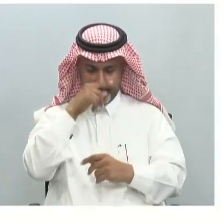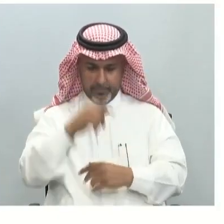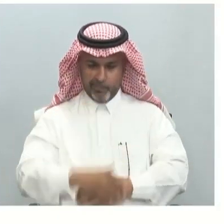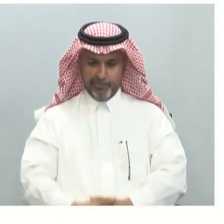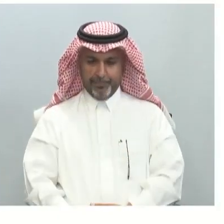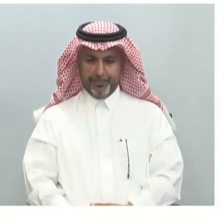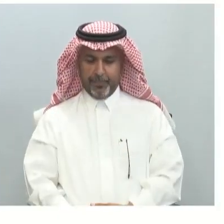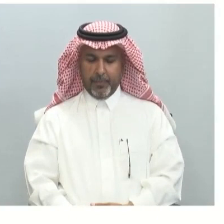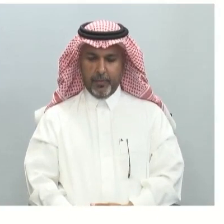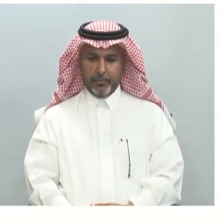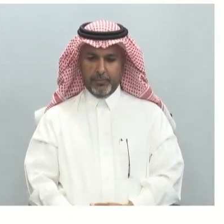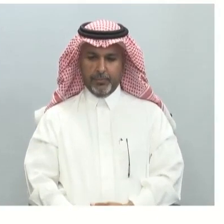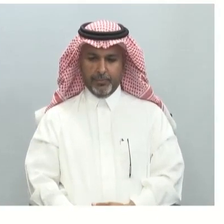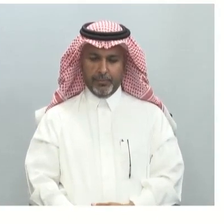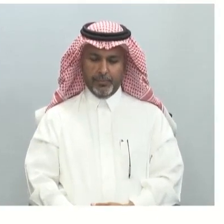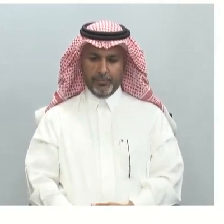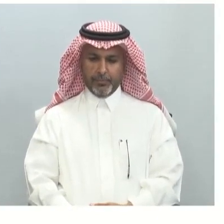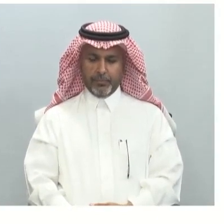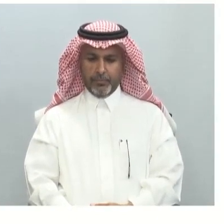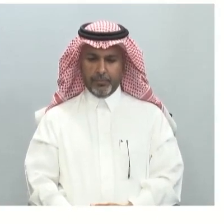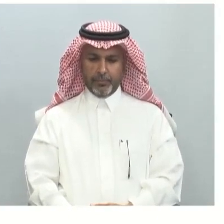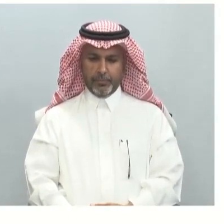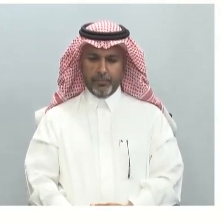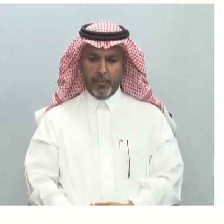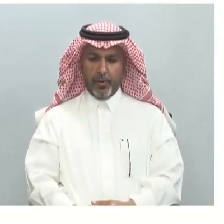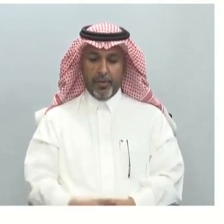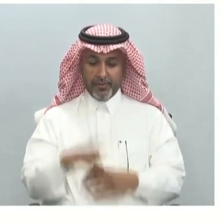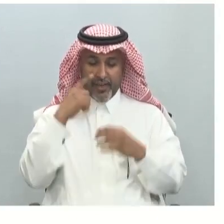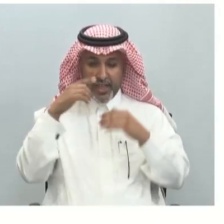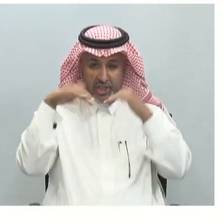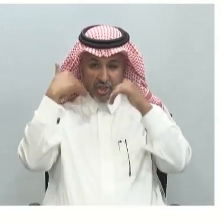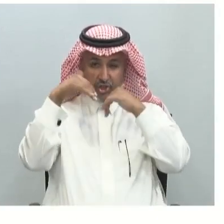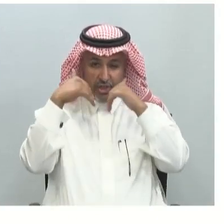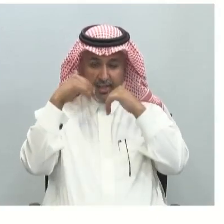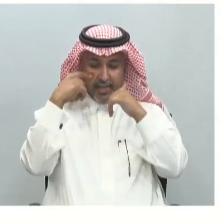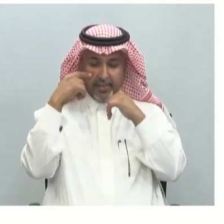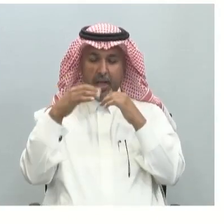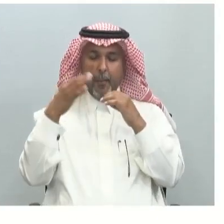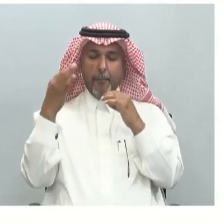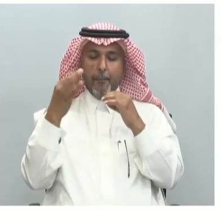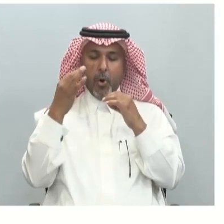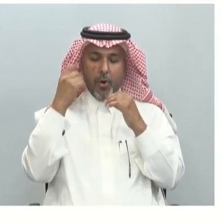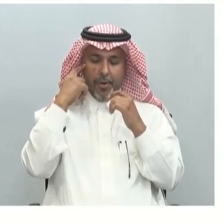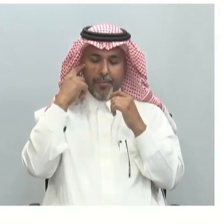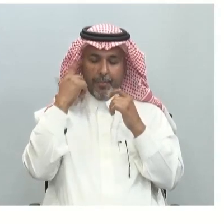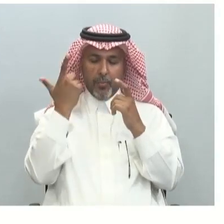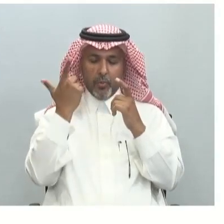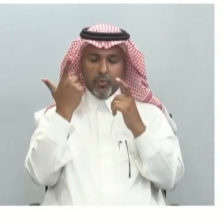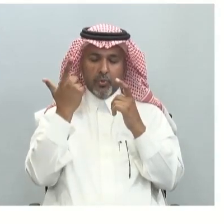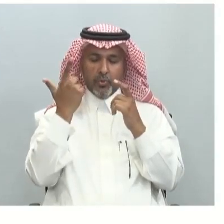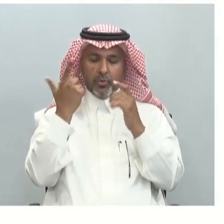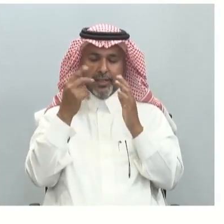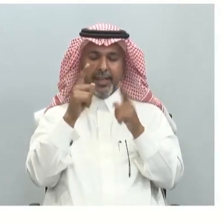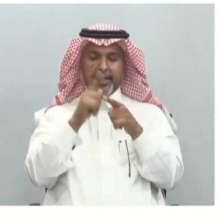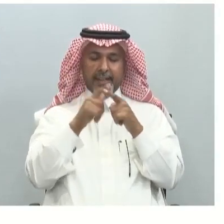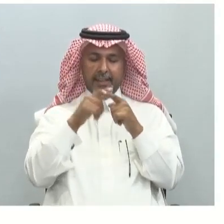فلماذا في مواصلات يمكن استعمال دواء الكثيرات الحدود لتحديد لتحديد جداول انطلاق الحافلات والطاقه